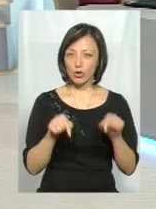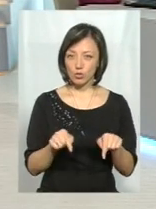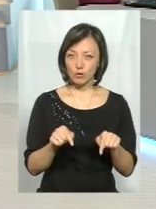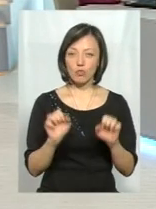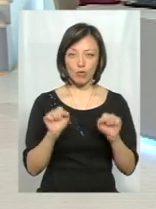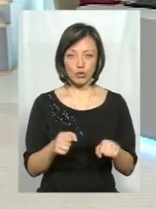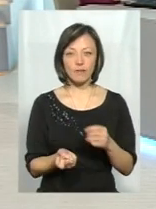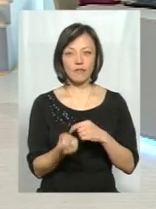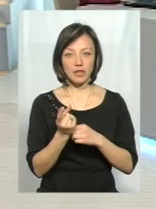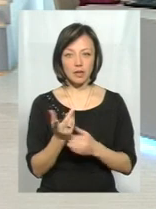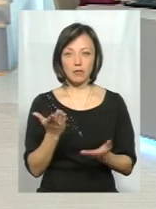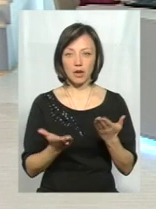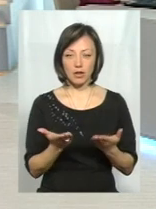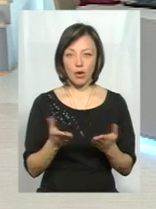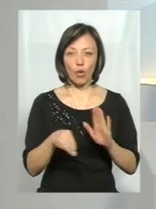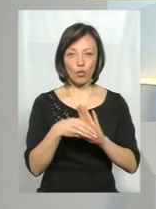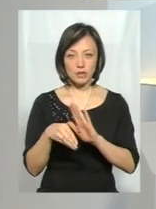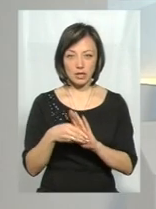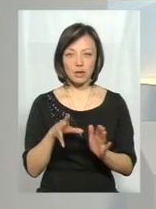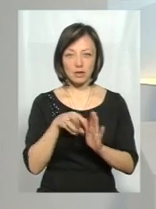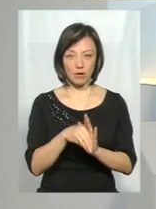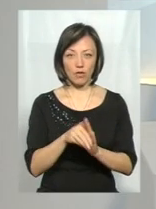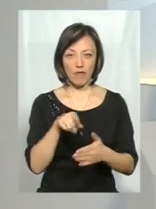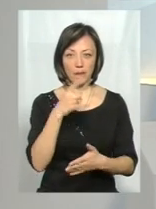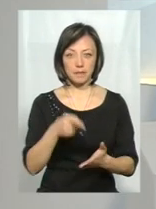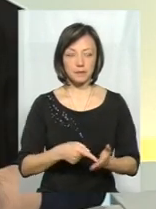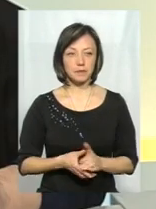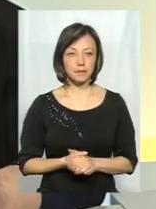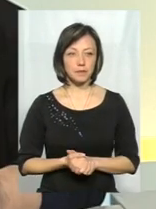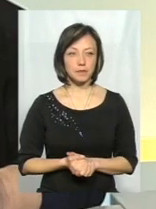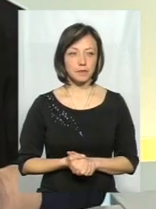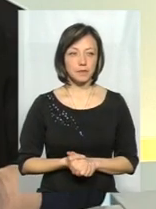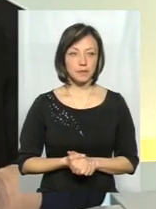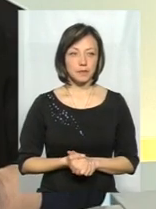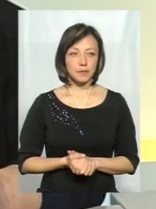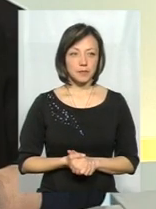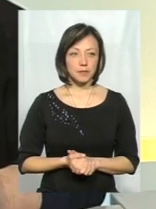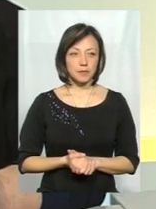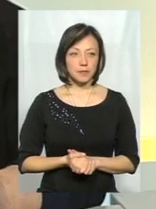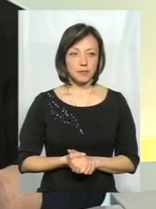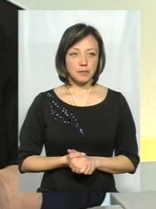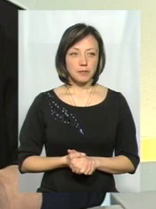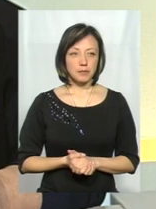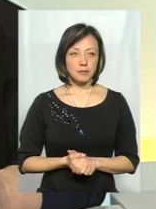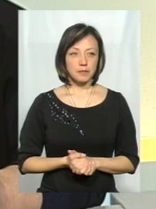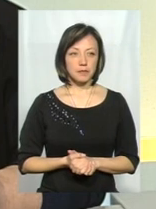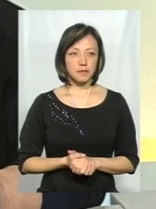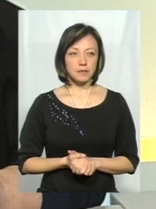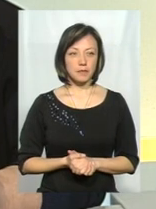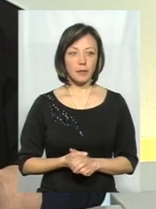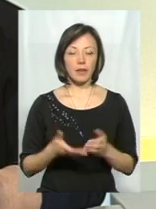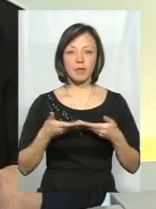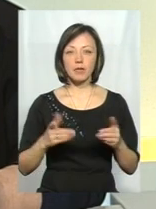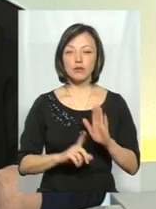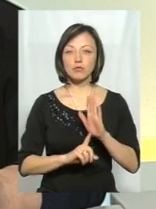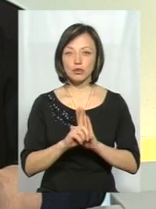тут може виникнути, напевно, якась корупційна складова? Ми розпочали на